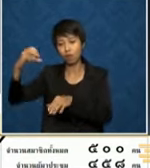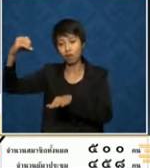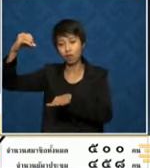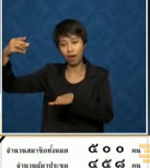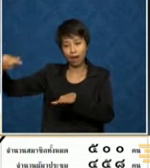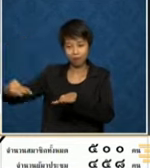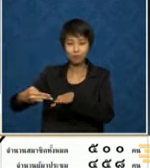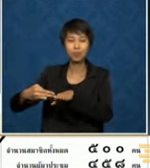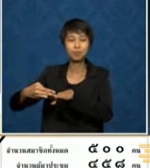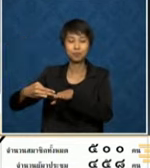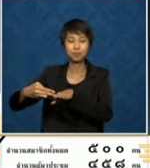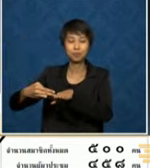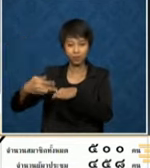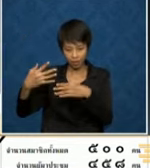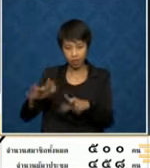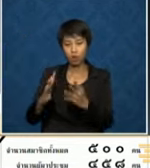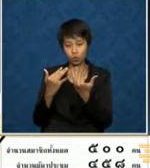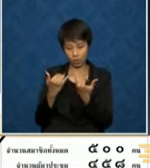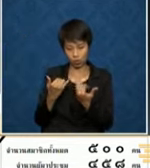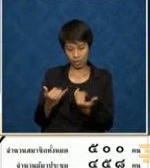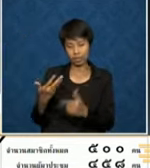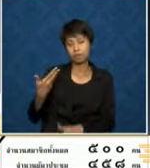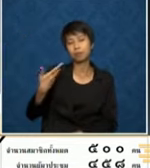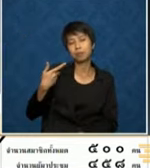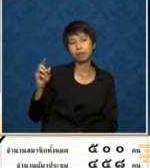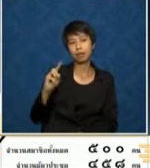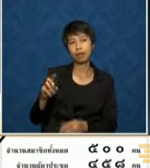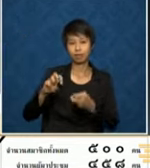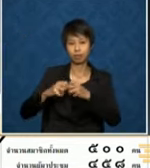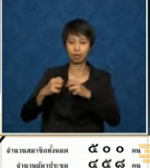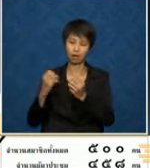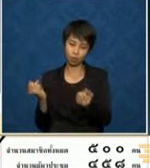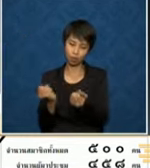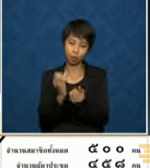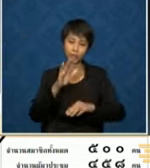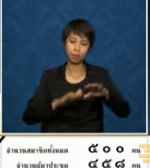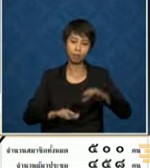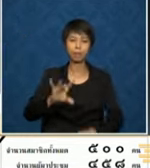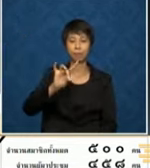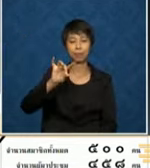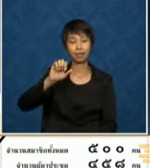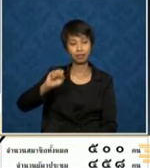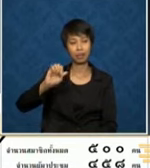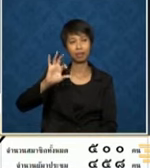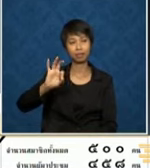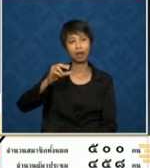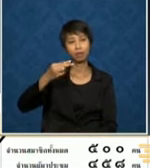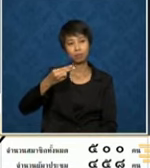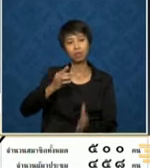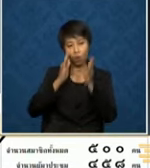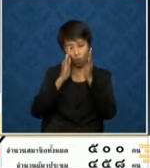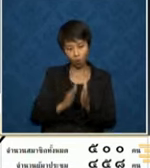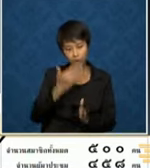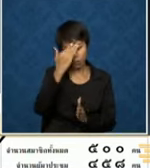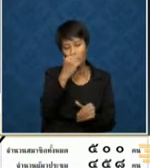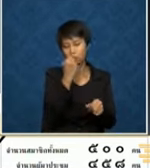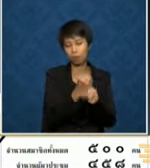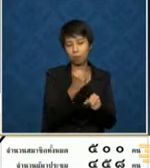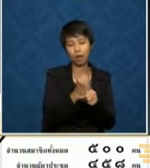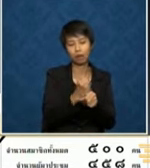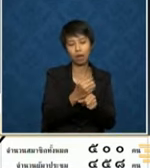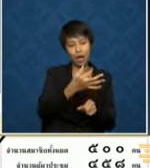คะมีแรงงานที่จะต้องได้รับผลกระทบอยู่ประมาณ 890,000 คนที่อาจจะตกงานหรือว่าไม่มีงานท